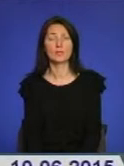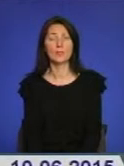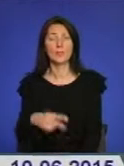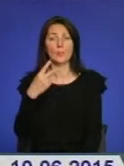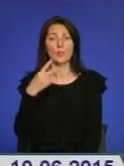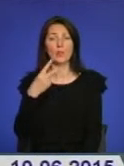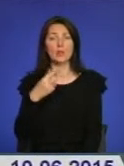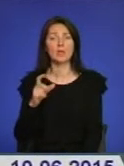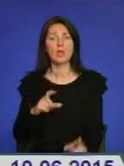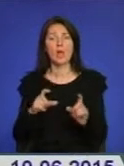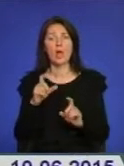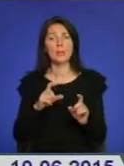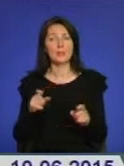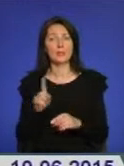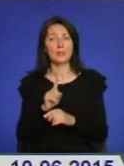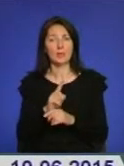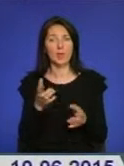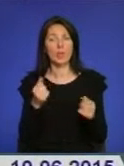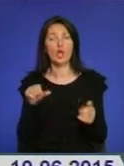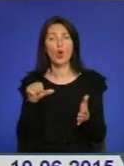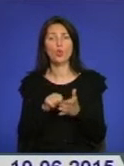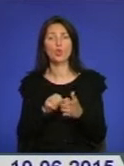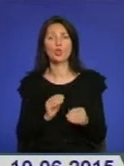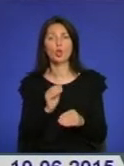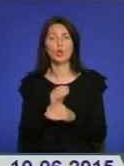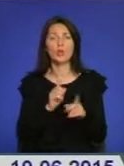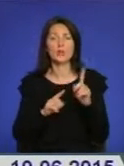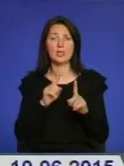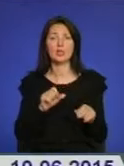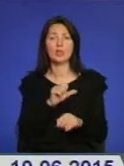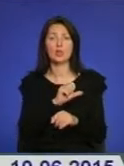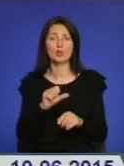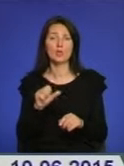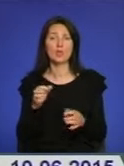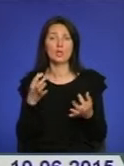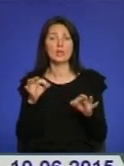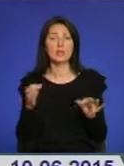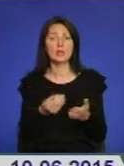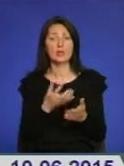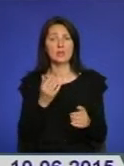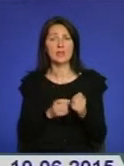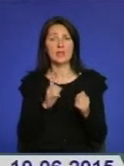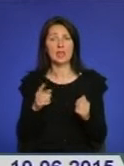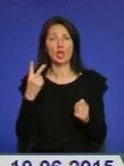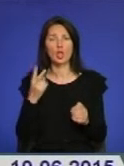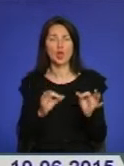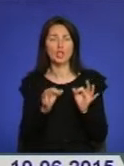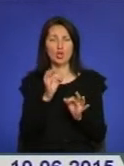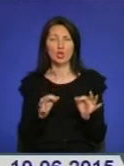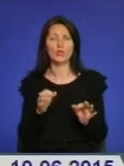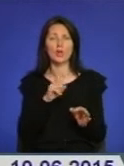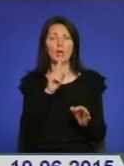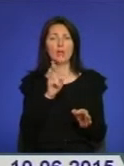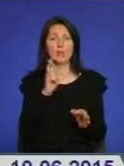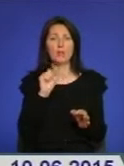20 абітурієнтів Тернопільщини брали участь у додатковій сесії зовнішнього незалежного оцінювання, серед яких і двоє засуджених з Баразької